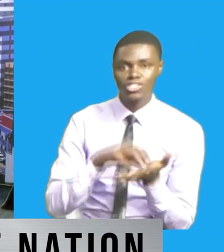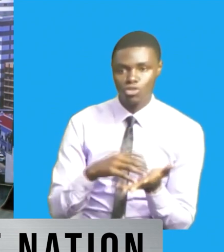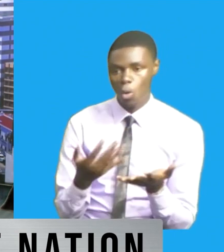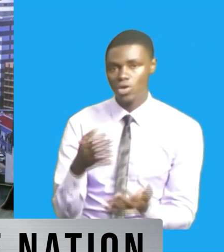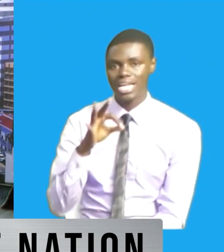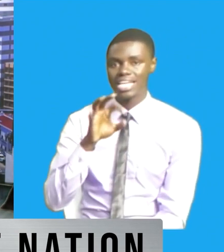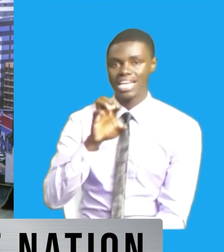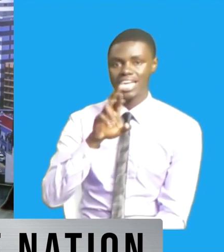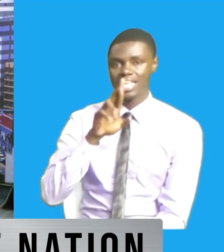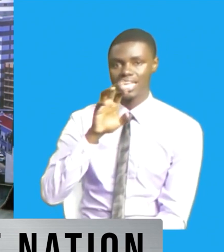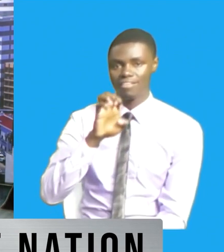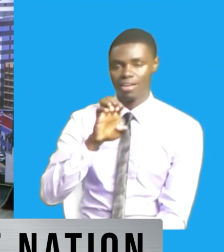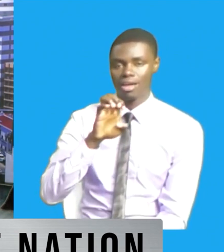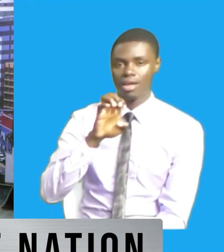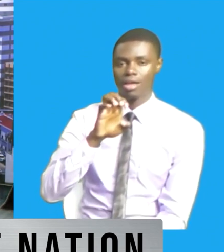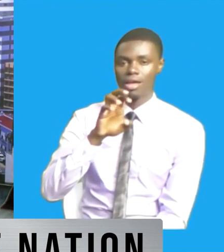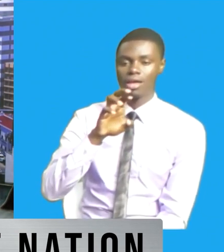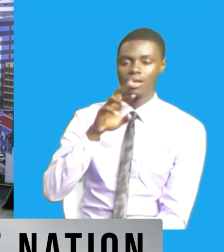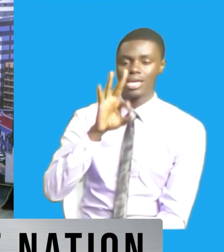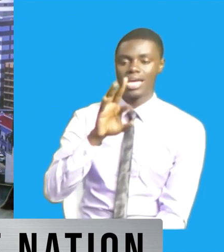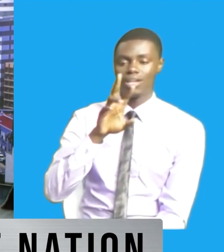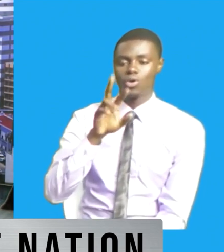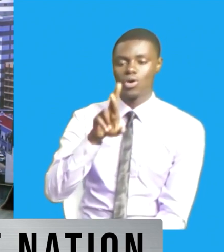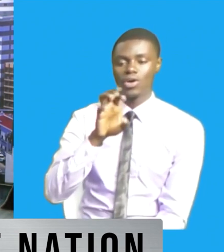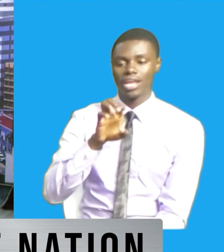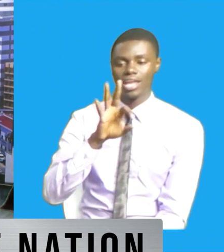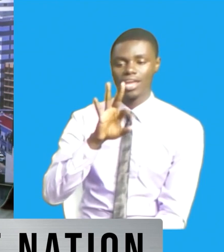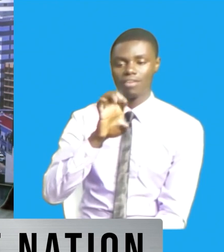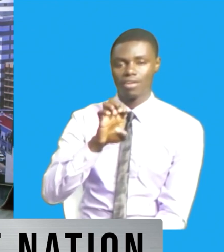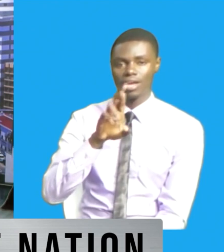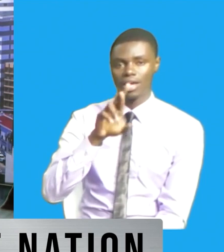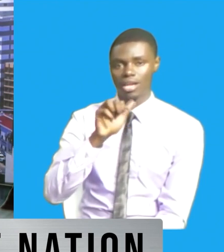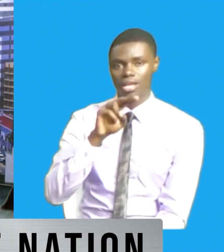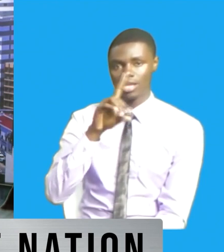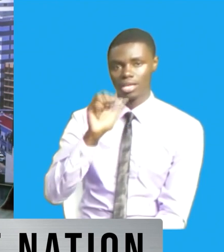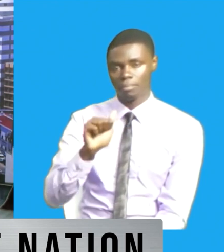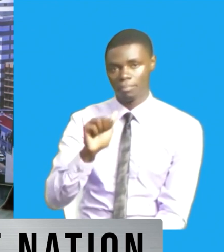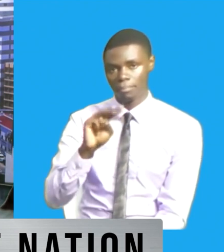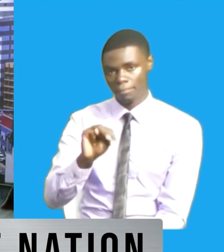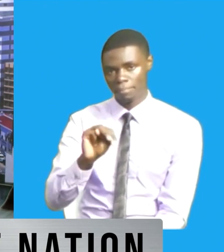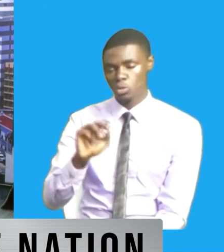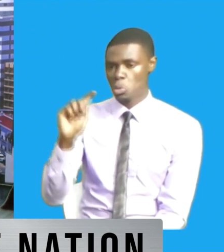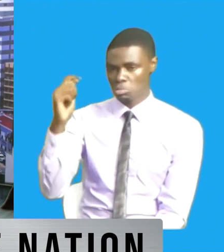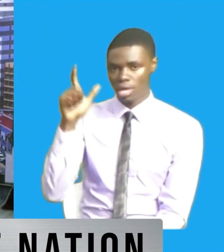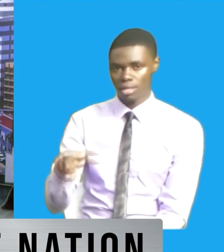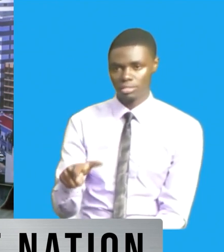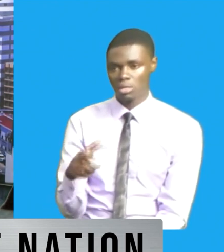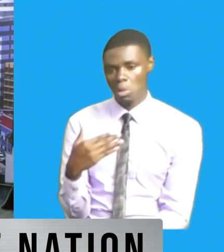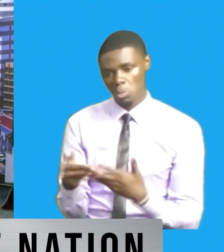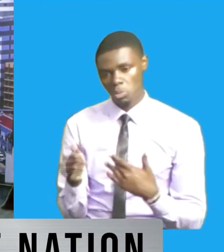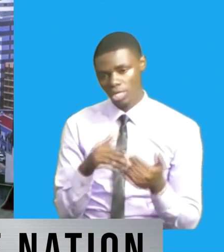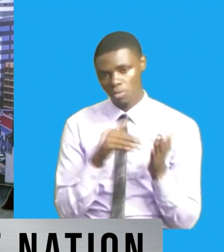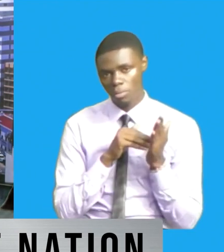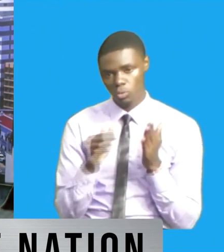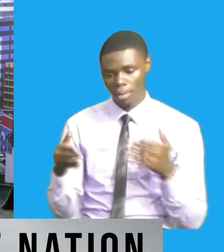stuff. So tunasema ya kwamba imefika mahali wananchi wa Kenya saa zingine inabidi ile kitu umetuma